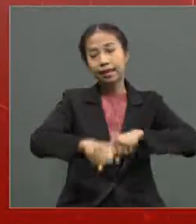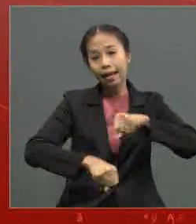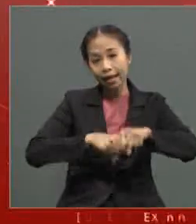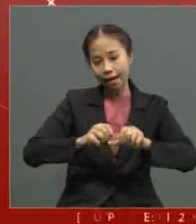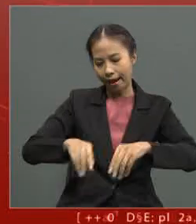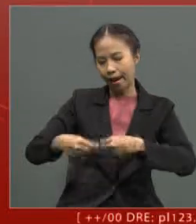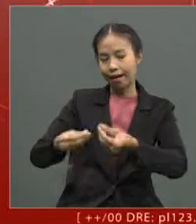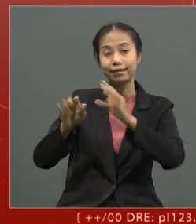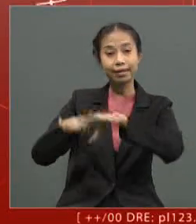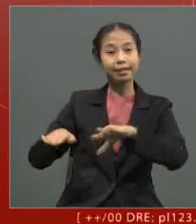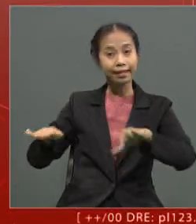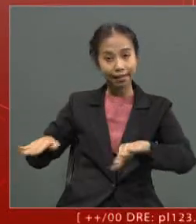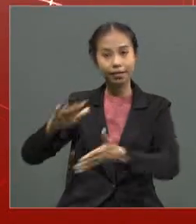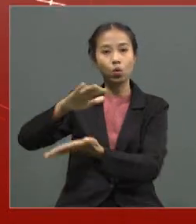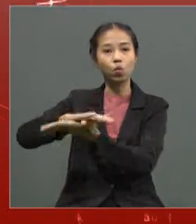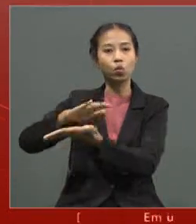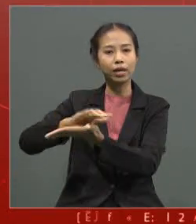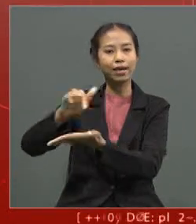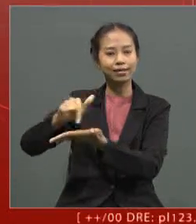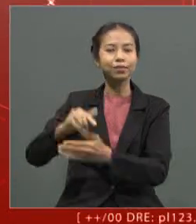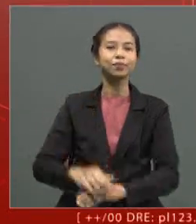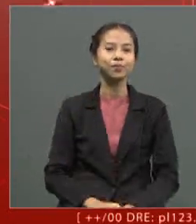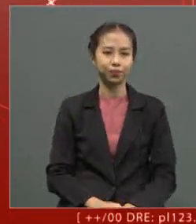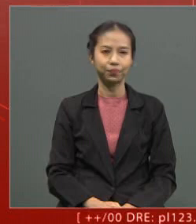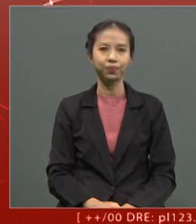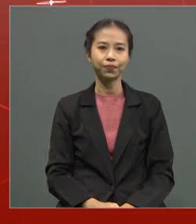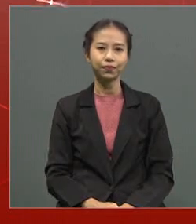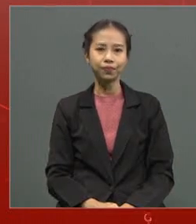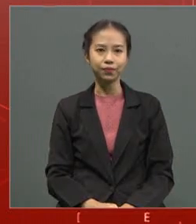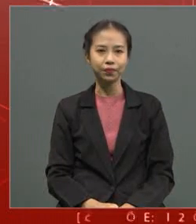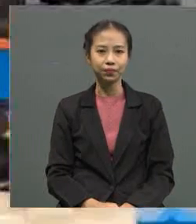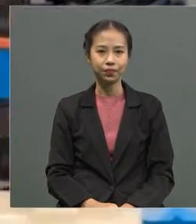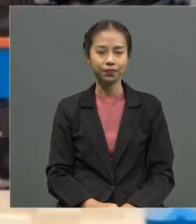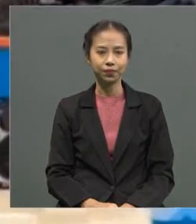น้องๆเด็กๆที่โรงเรียนในพื้นที่ชนบทด้วยค่ะ